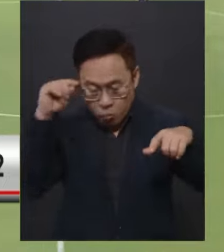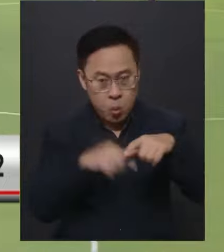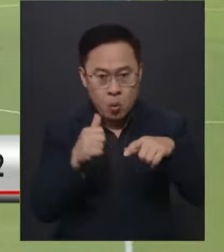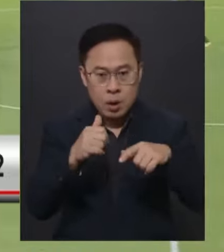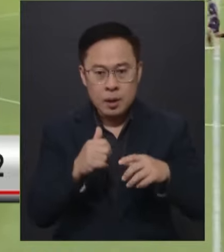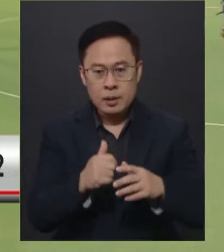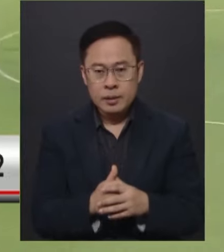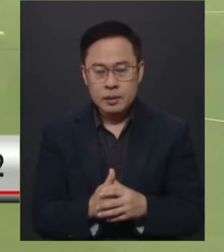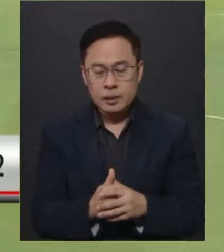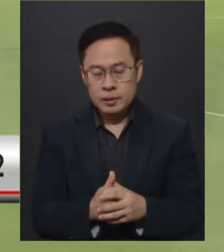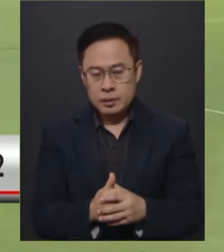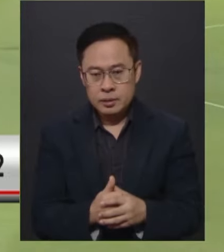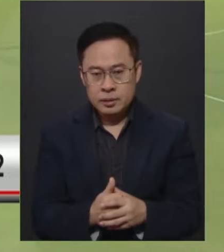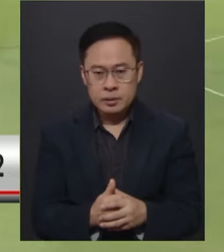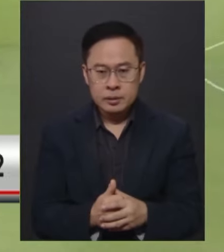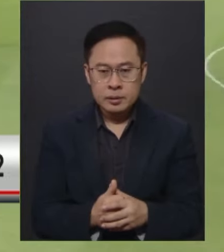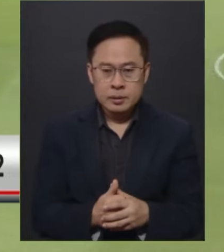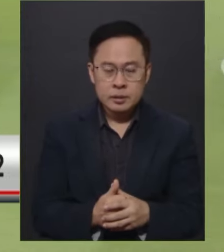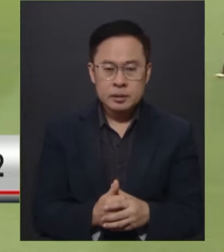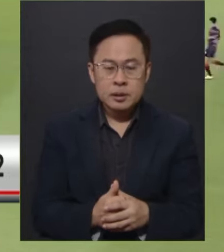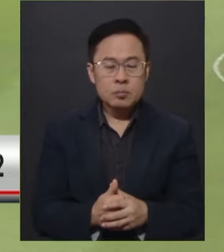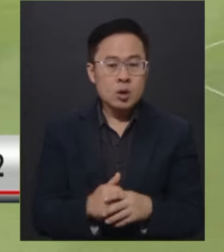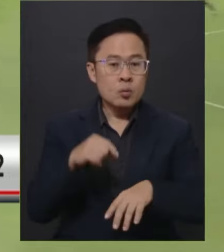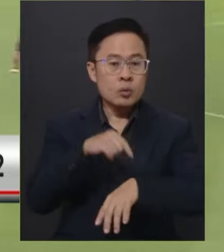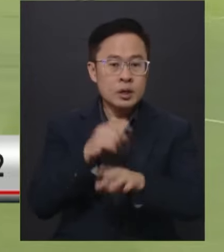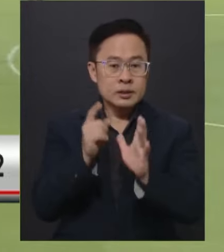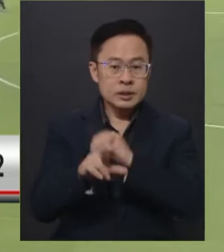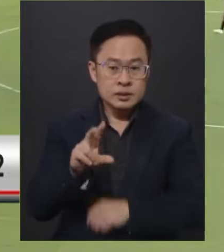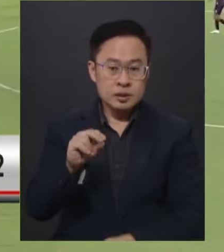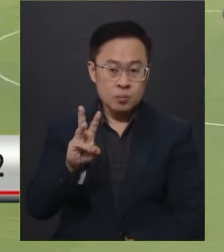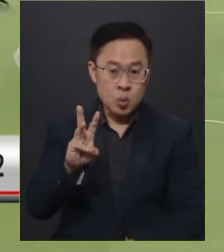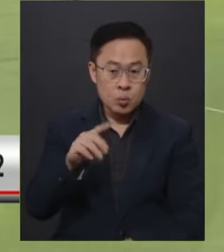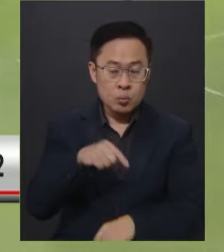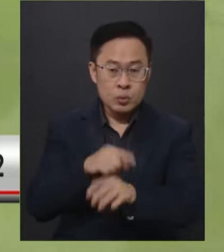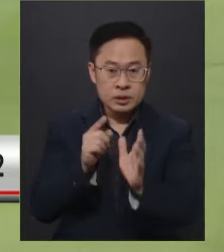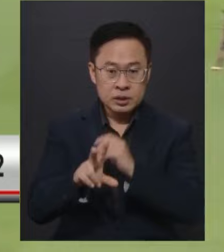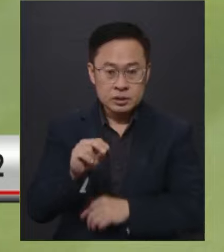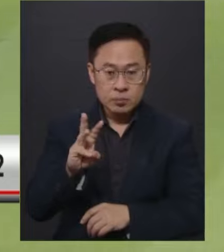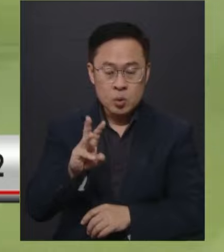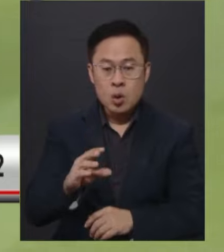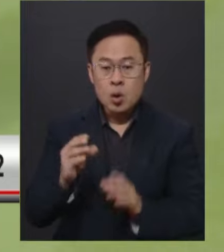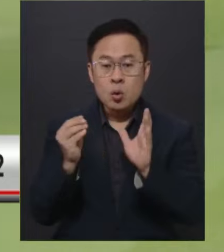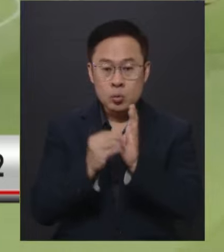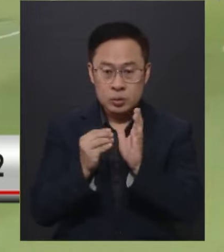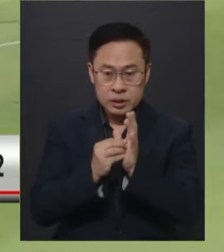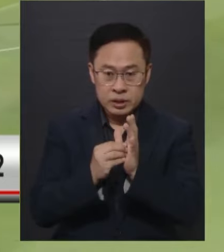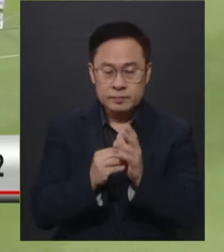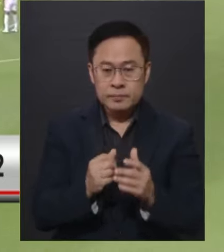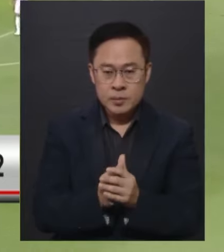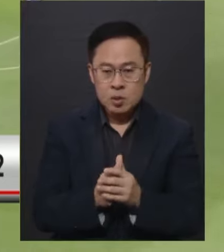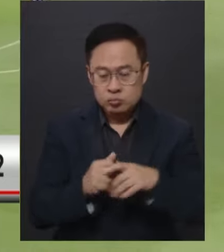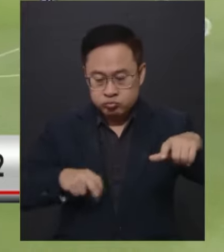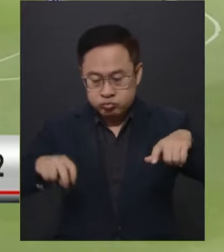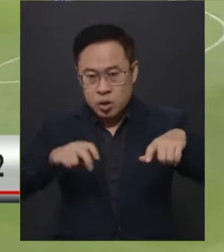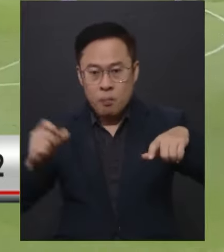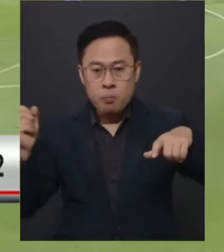โหม่งจ่อๆในกรอบ 6หลาเลยครับจากนั้นเนี่ยนาที 36ดูจังหวะของนนท์ม่วงงามครับคสประตูของลำพูนเปิด